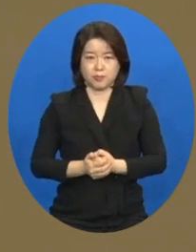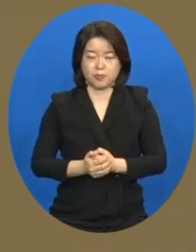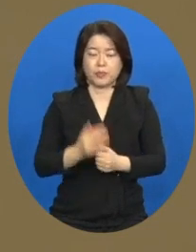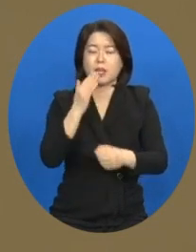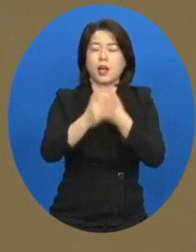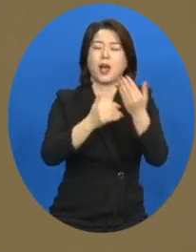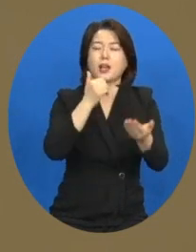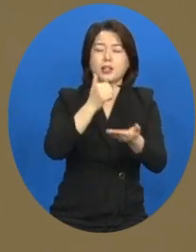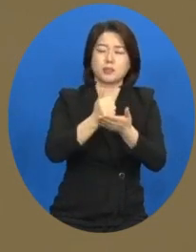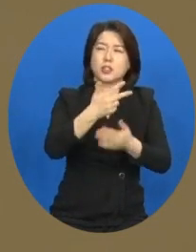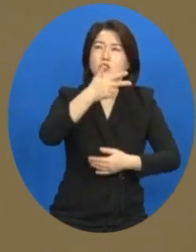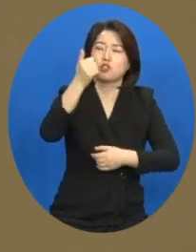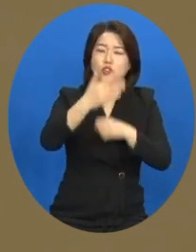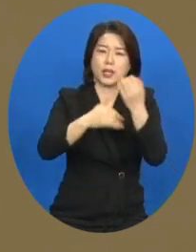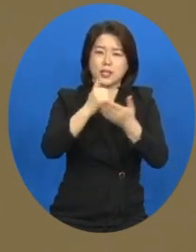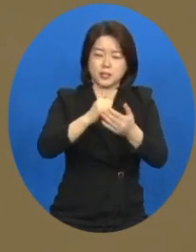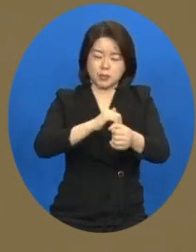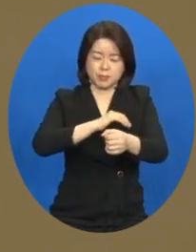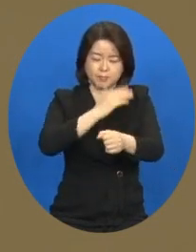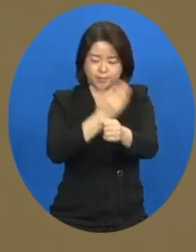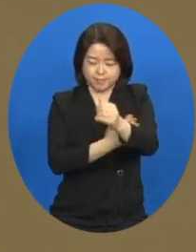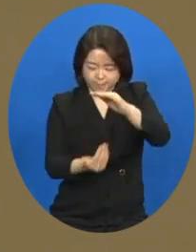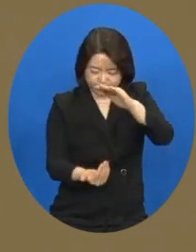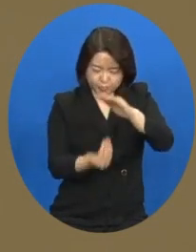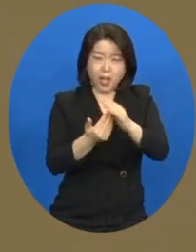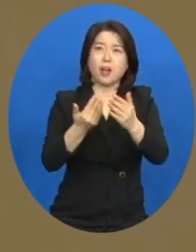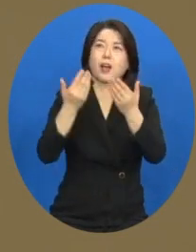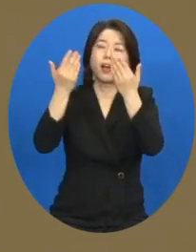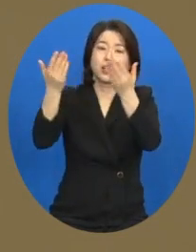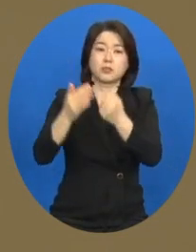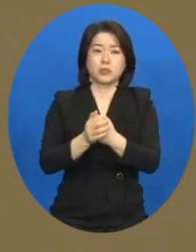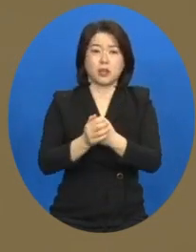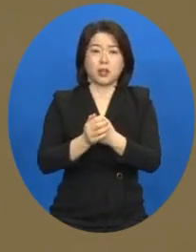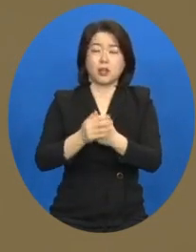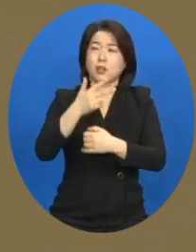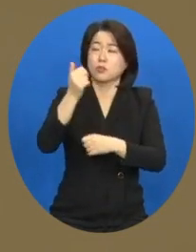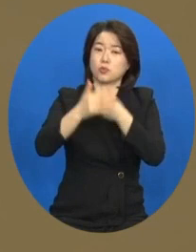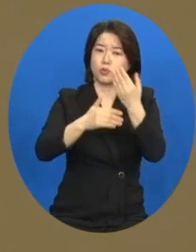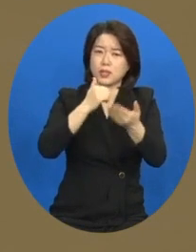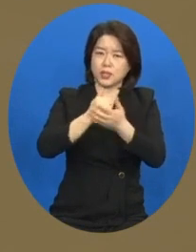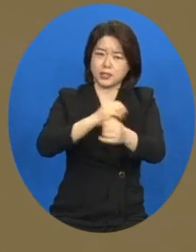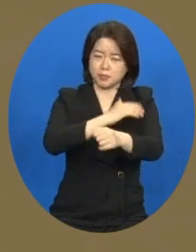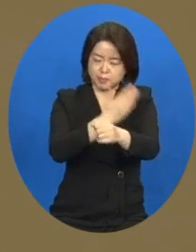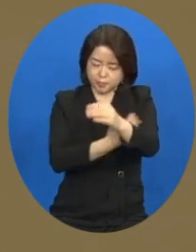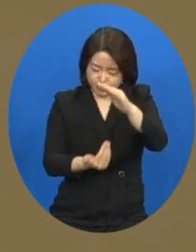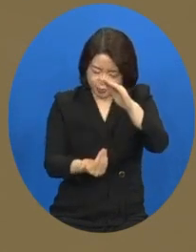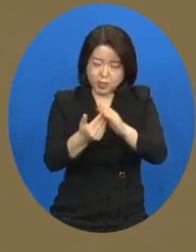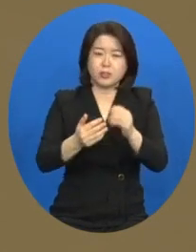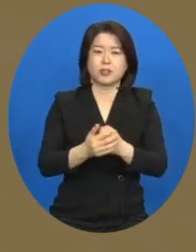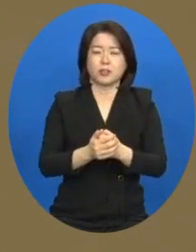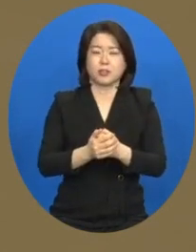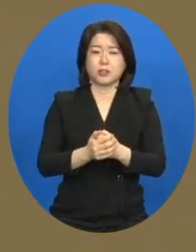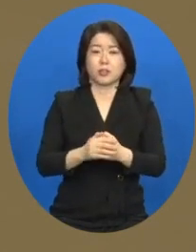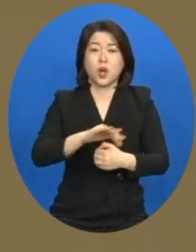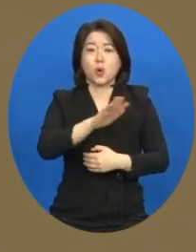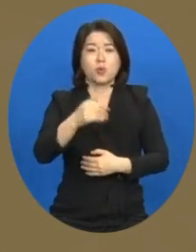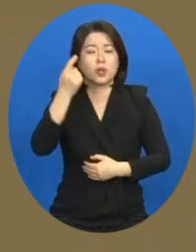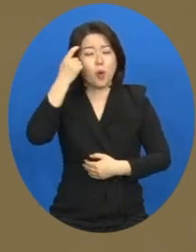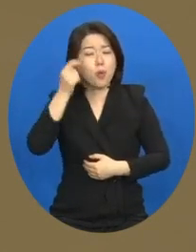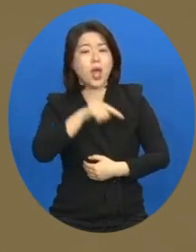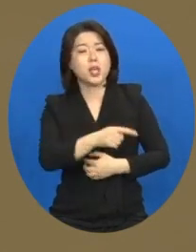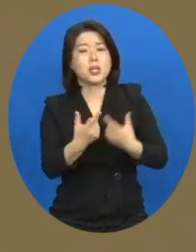하나님은 주 하나님은 전능하십니다. 주 하나님은 전능하십니다. 우리가 왜 그렇게